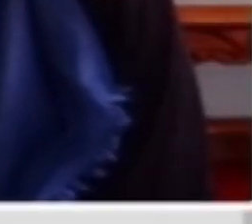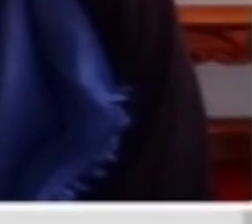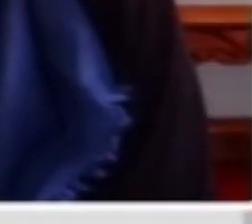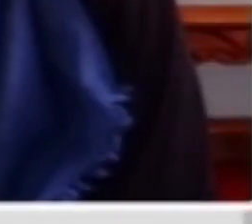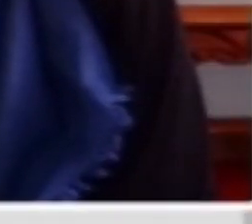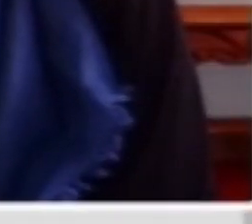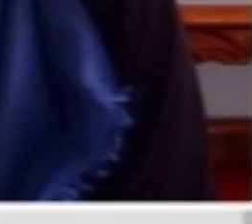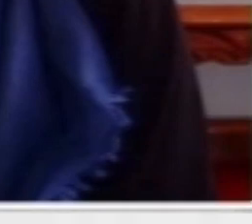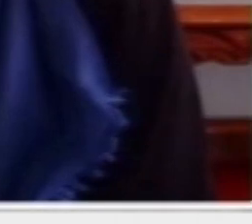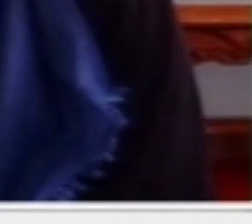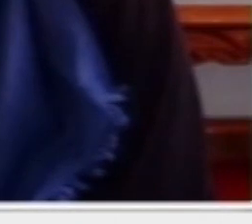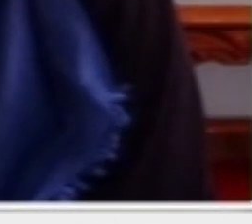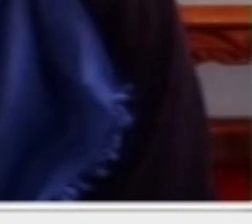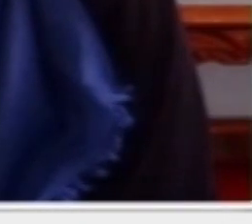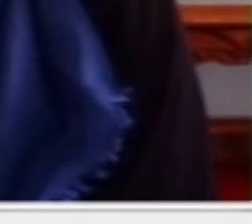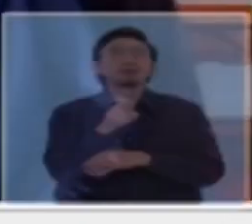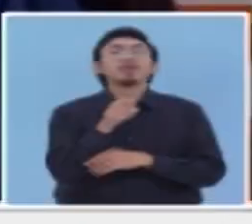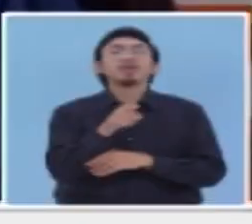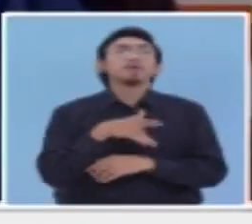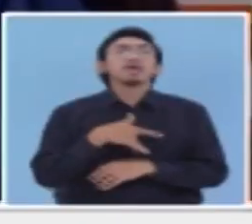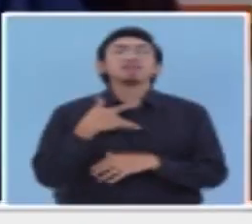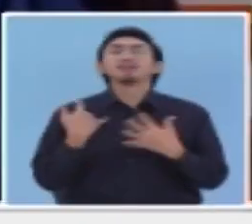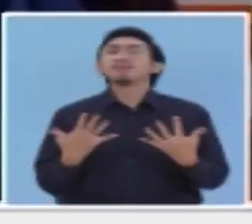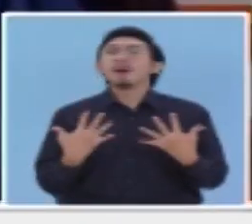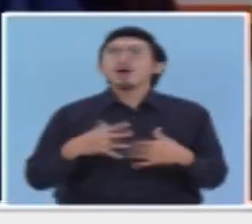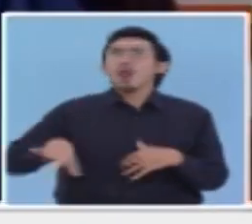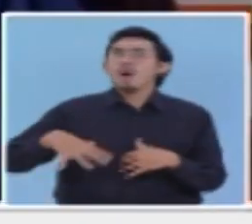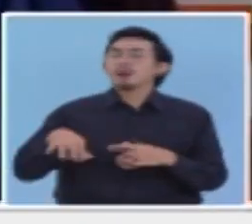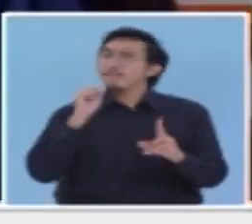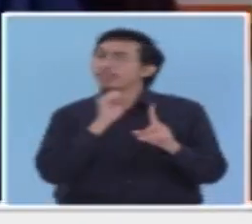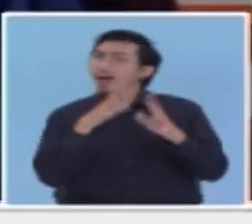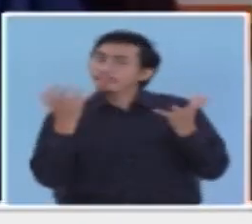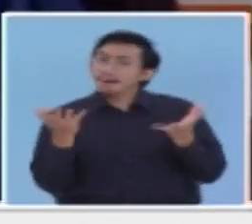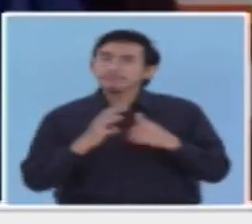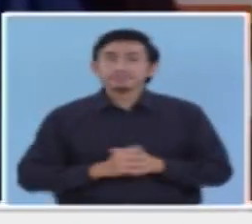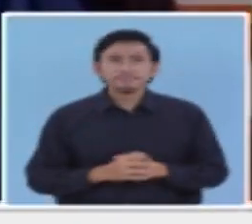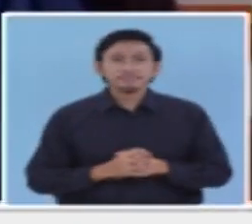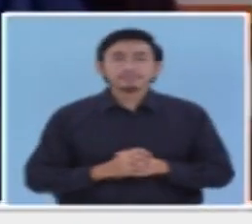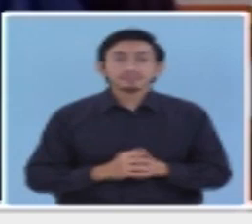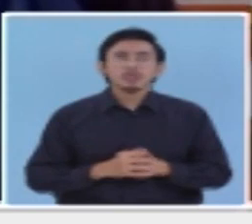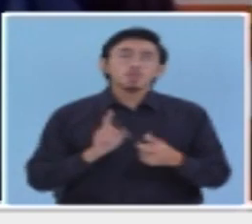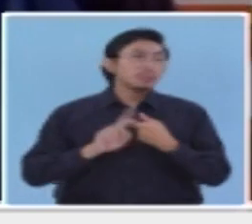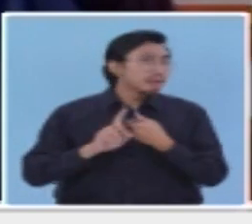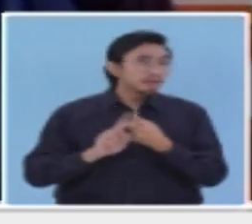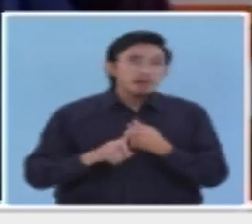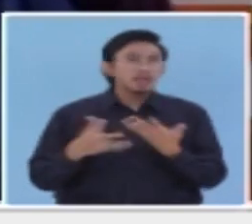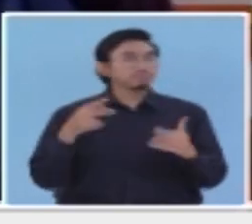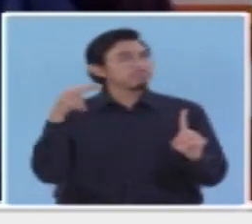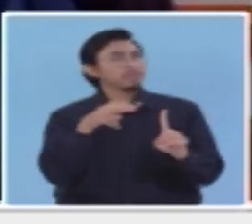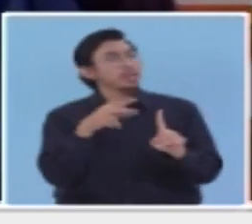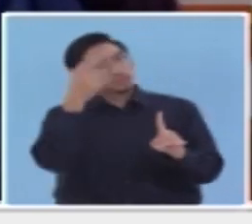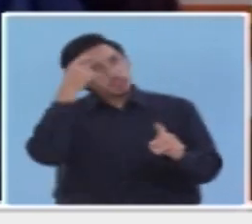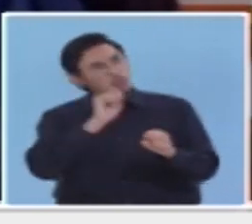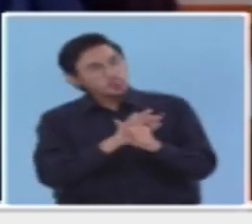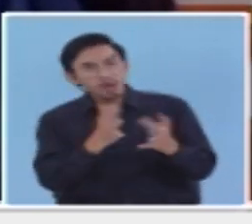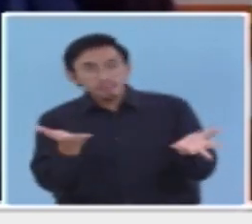ketika itu mungkin respon dari keluarga, begitu teman-teman, apa juga warga net, begitu. Bagaimana Cinta